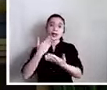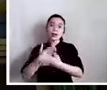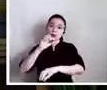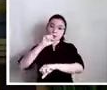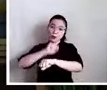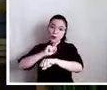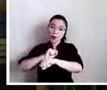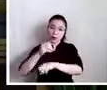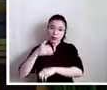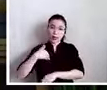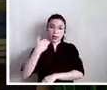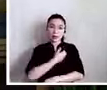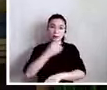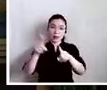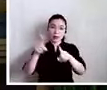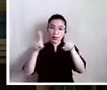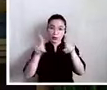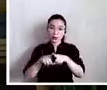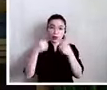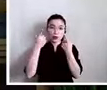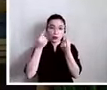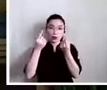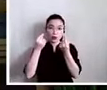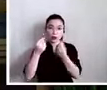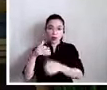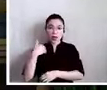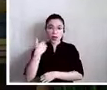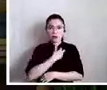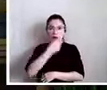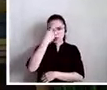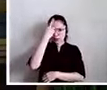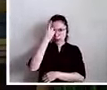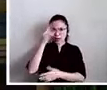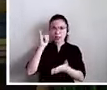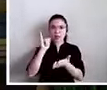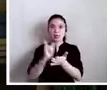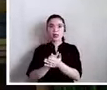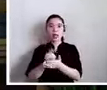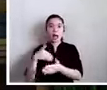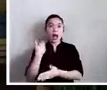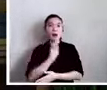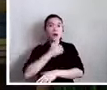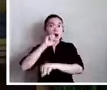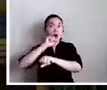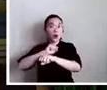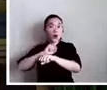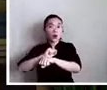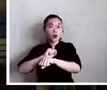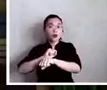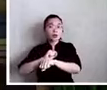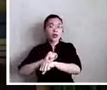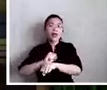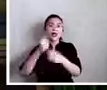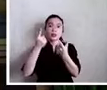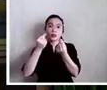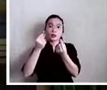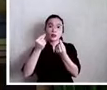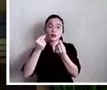ma-realize bitaw nato mga kaigsunan nga ang mga maayong buhat nga gihimo nato sa atong isig katawo, sa sulod o sa gawa sa